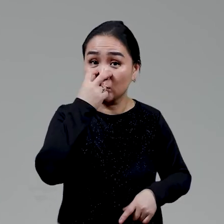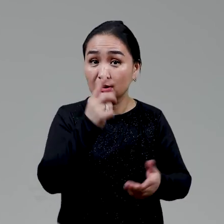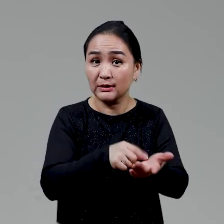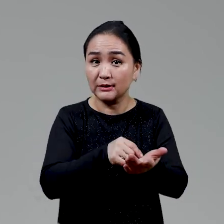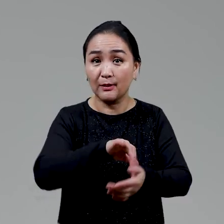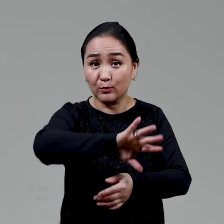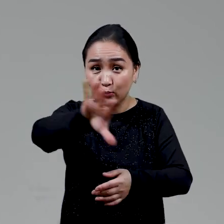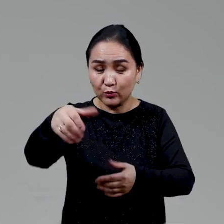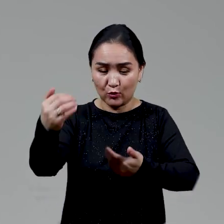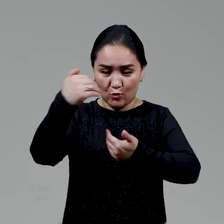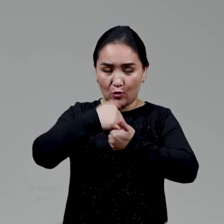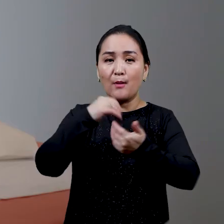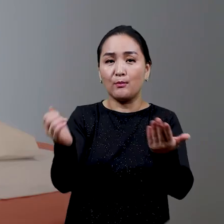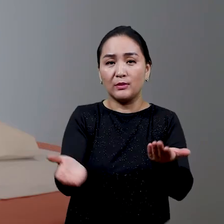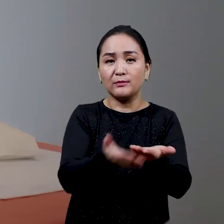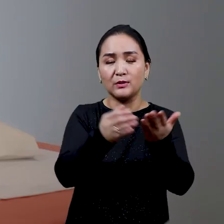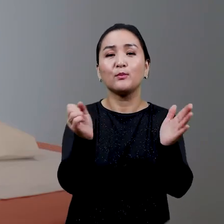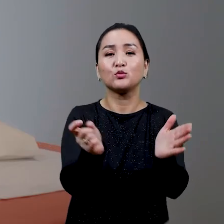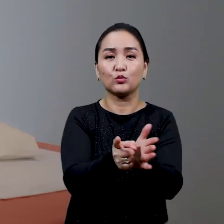Та бүхний оролцоо маш чухал байдаг.